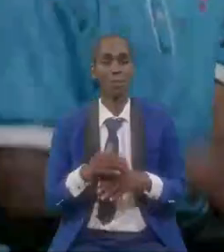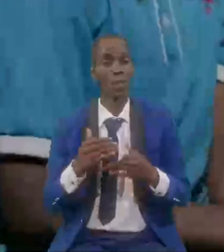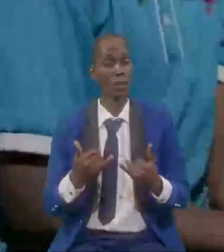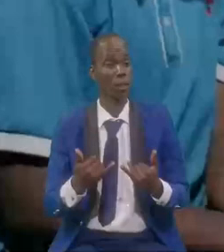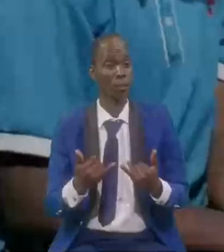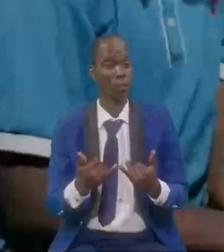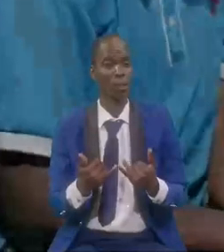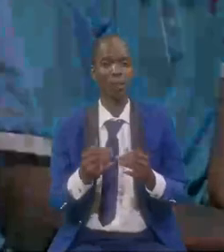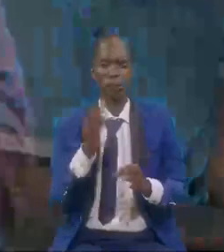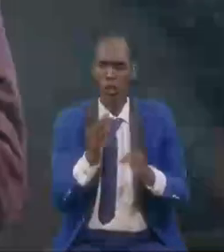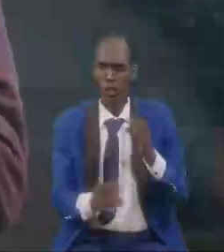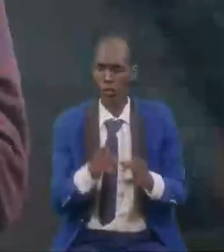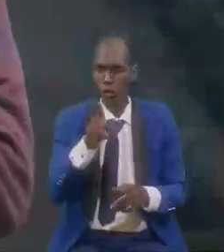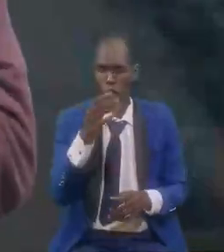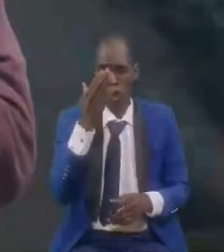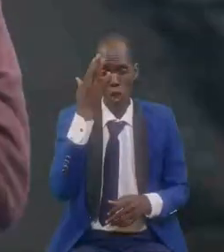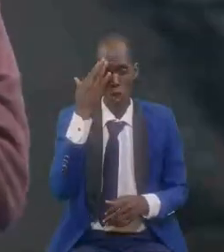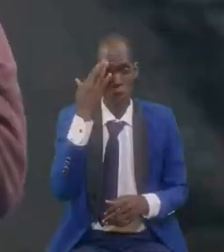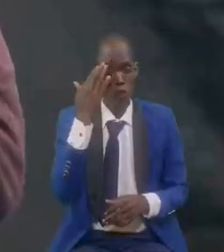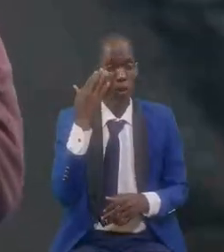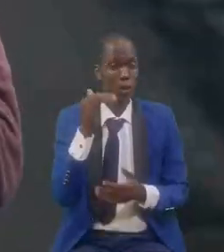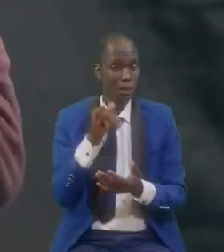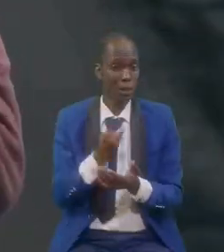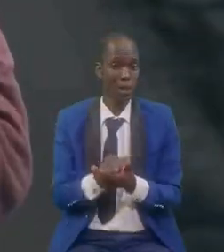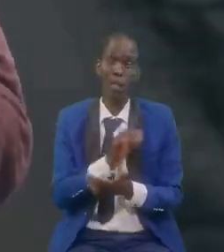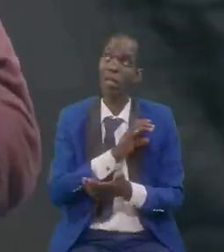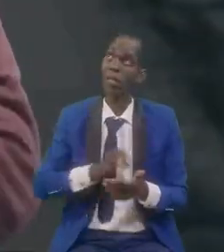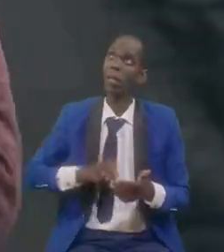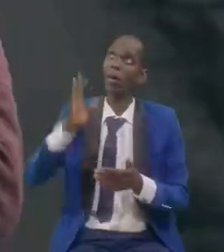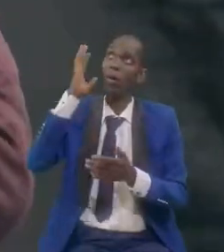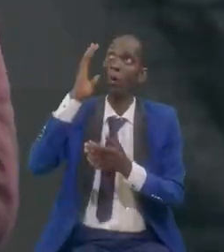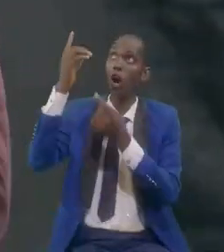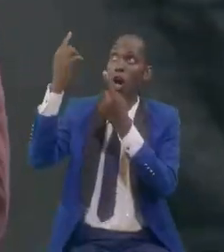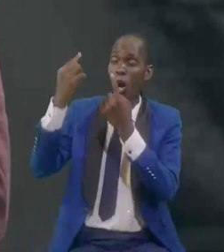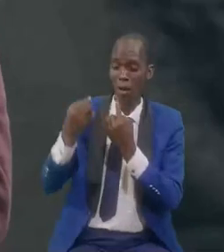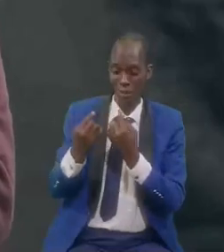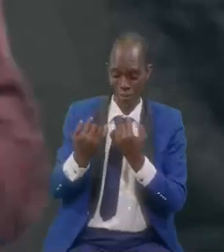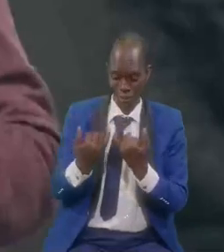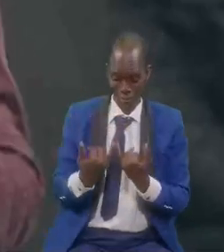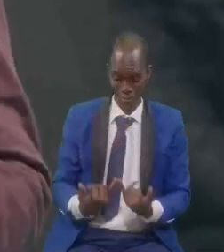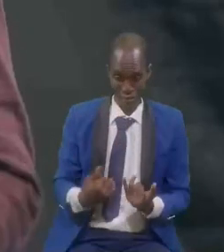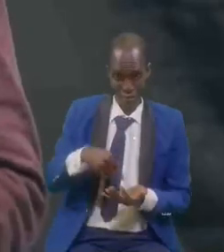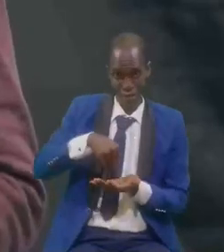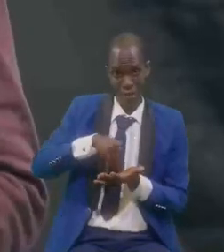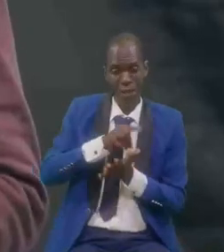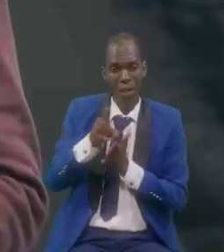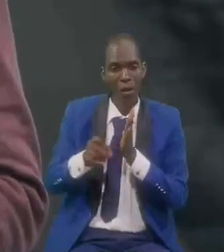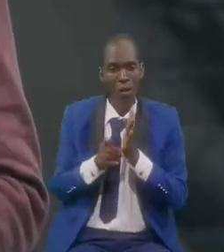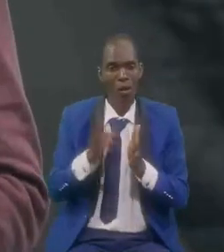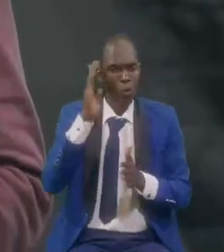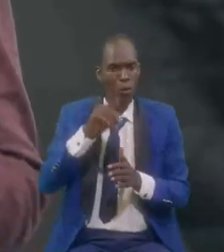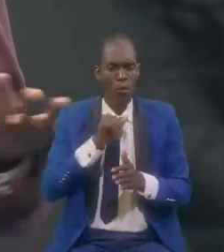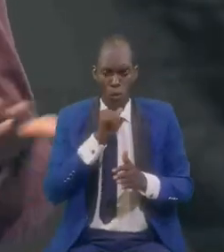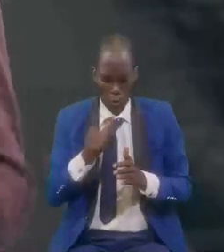Maintenant, si tu savais qu'il allait revenir en cette heure, est-ce que tu ne vas